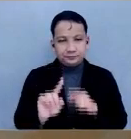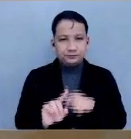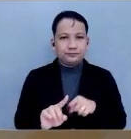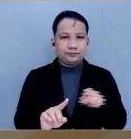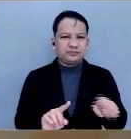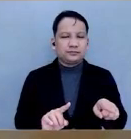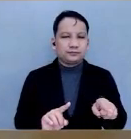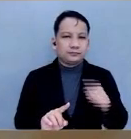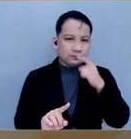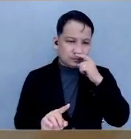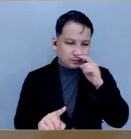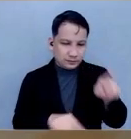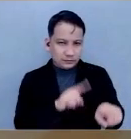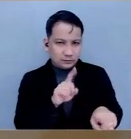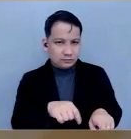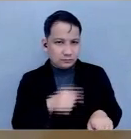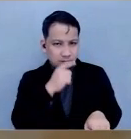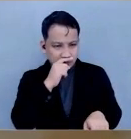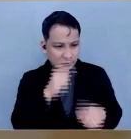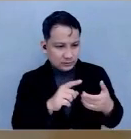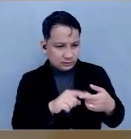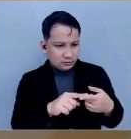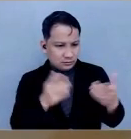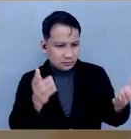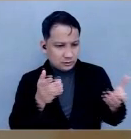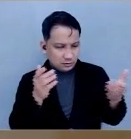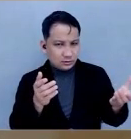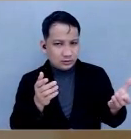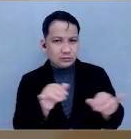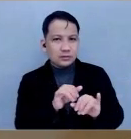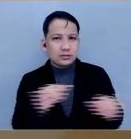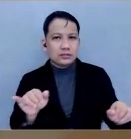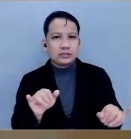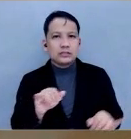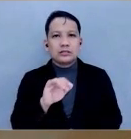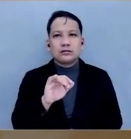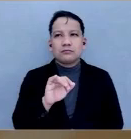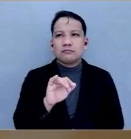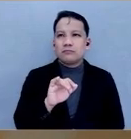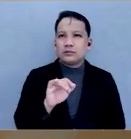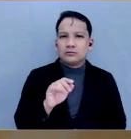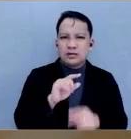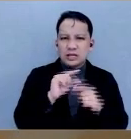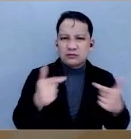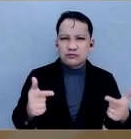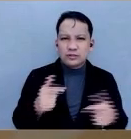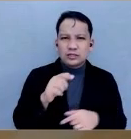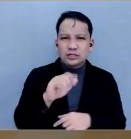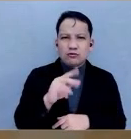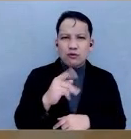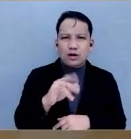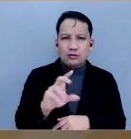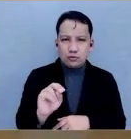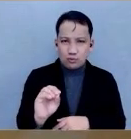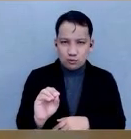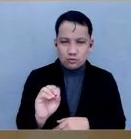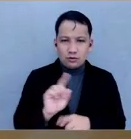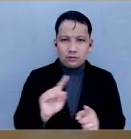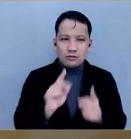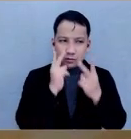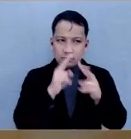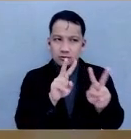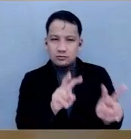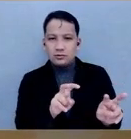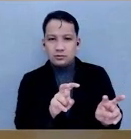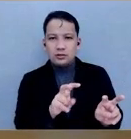tinanong, magkausap sila, para sa nilukano yung salita nila. Pagdayon sa mga witness natin doon, humihingi